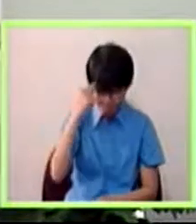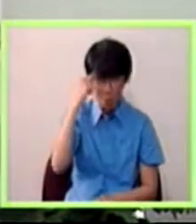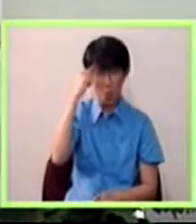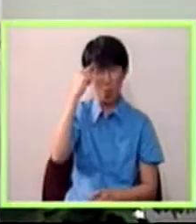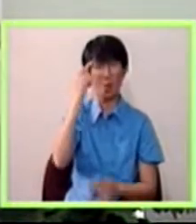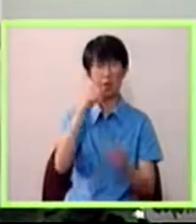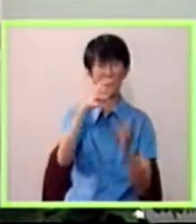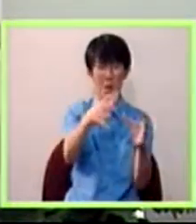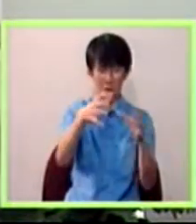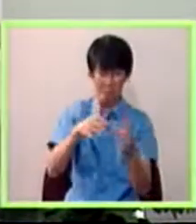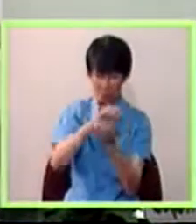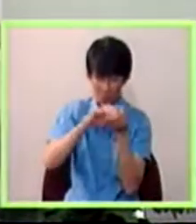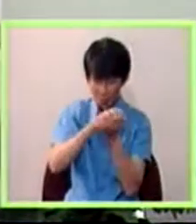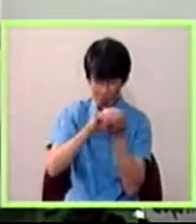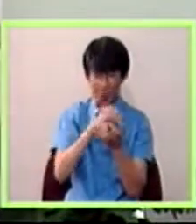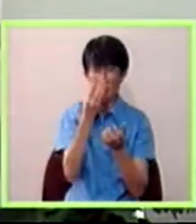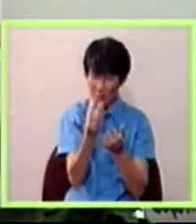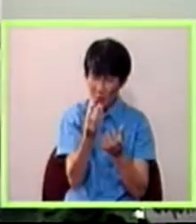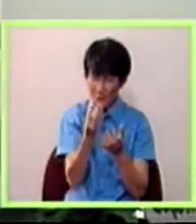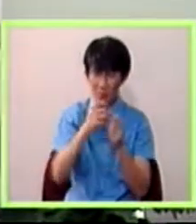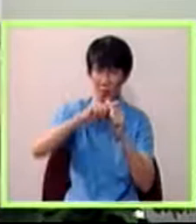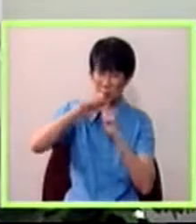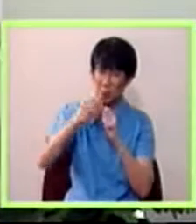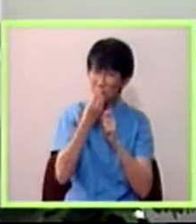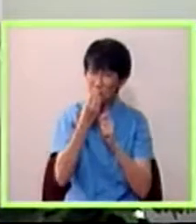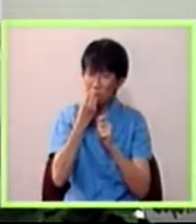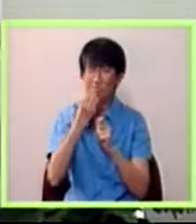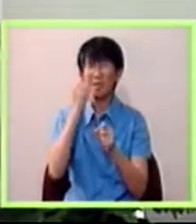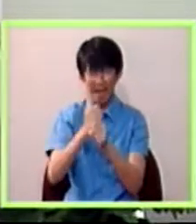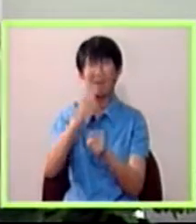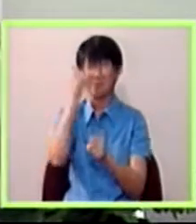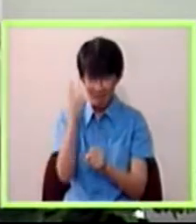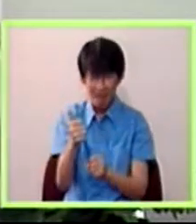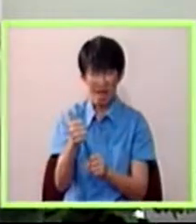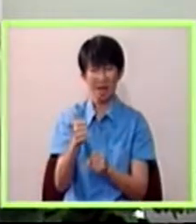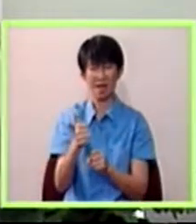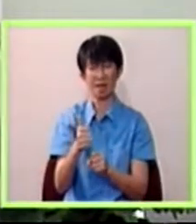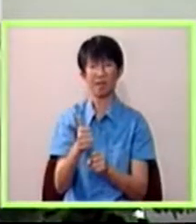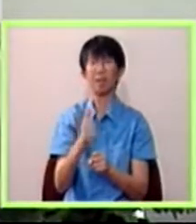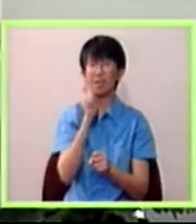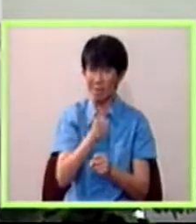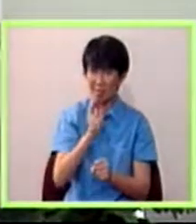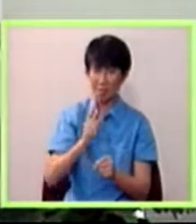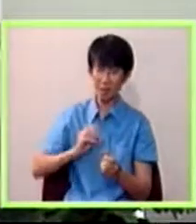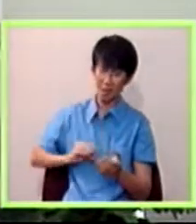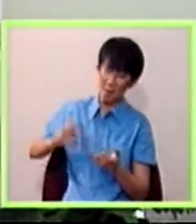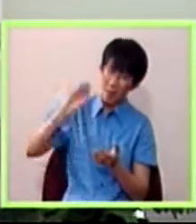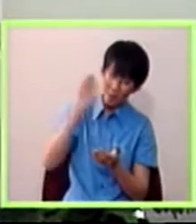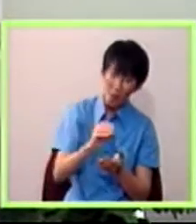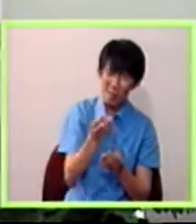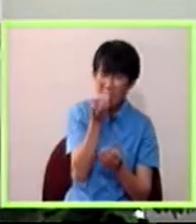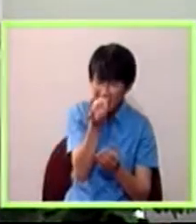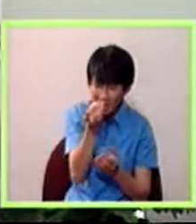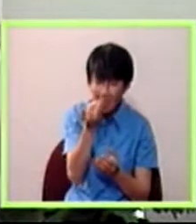หลายๆคนรู้อยู่แก่ใจว่าหากทำเป็นสินค้ากึ่งสำเร็จรูปซึ่งเป็นการแปรรูปง่ายๆแต่จะเพิ่มราคาค่างวดขึ้น